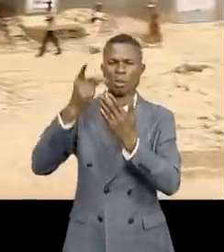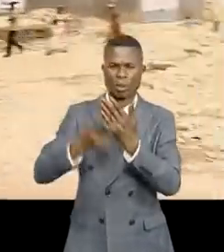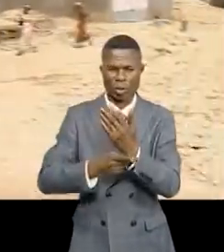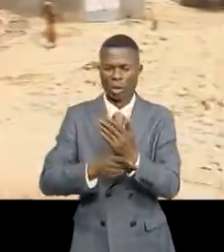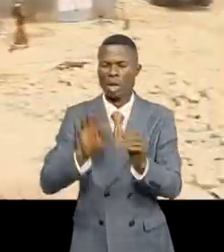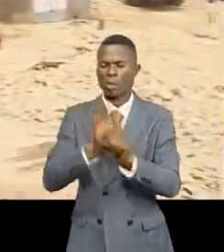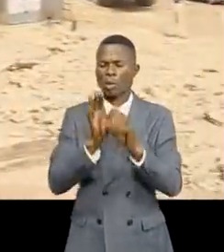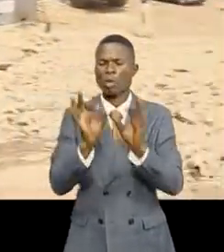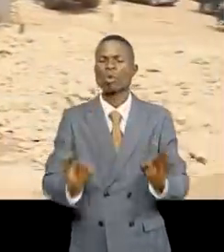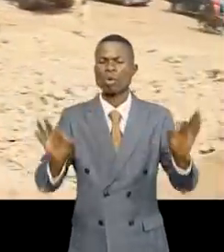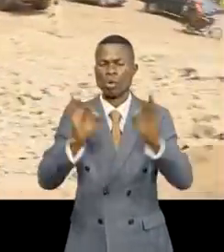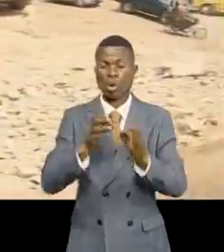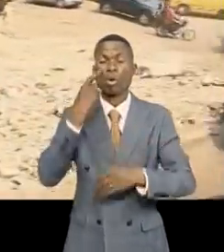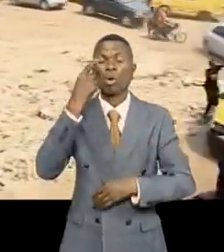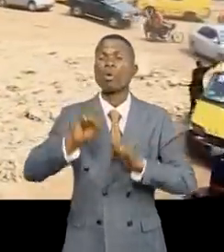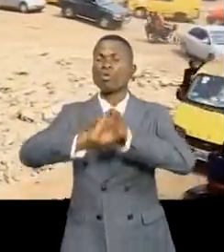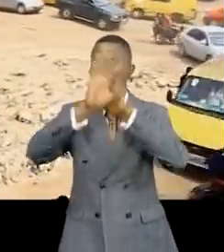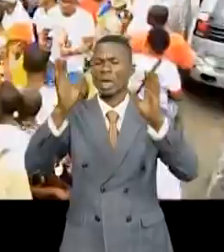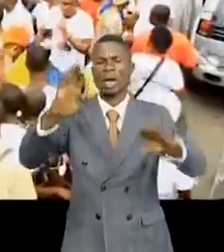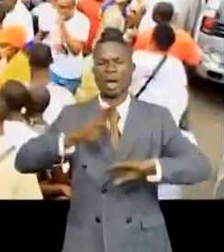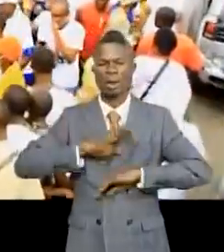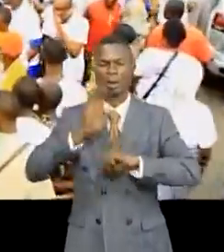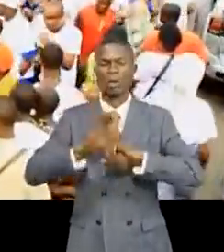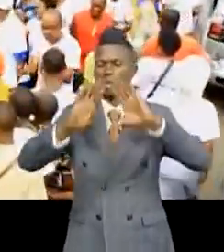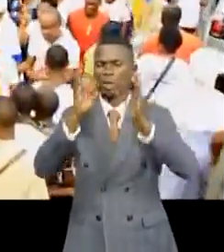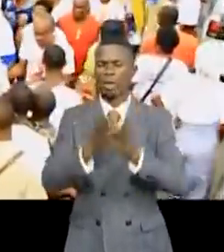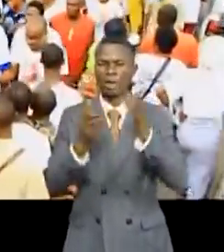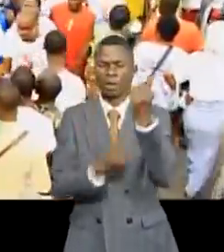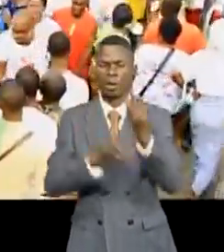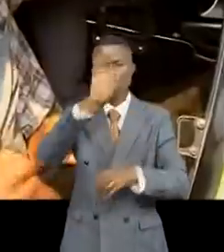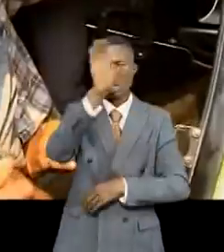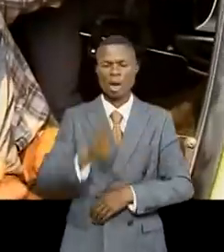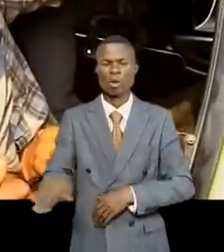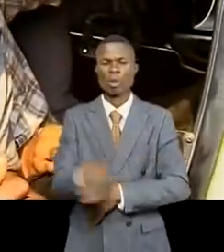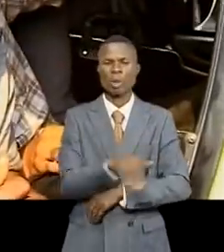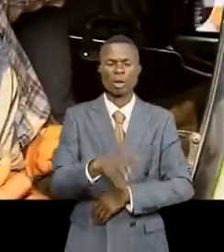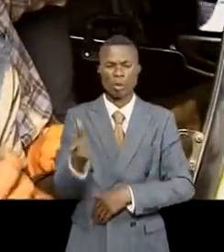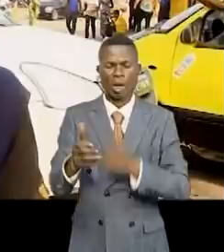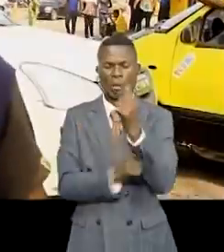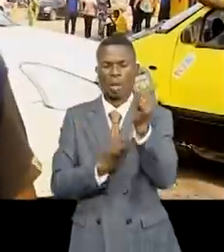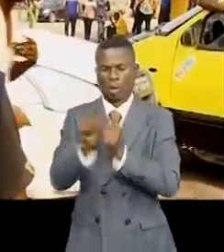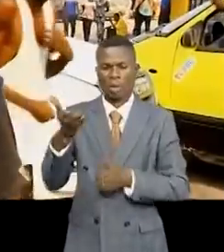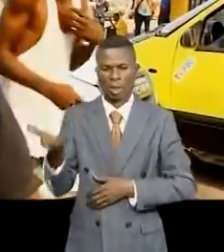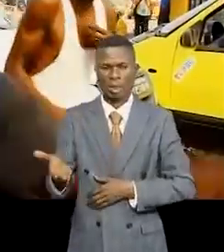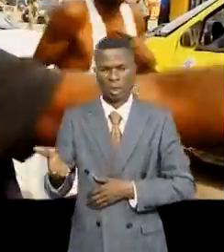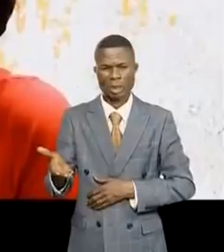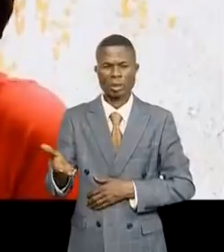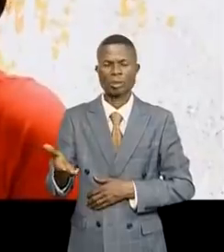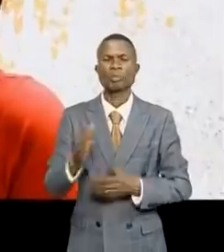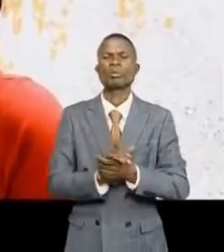impact réel et visible à la grande satisfaction de la population bénéficiaire et des usagers de cette avenue très